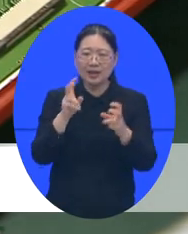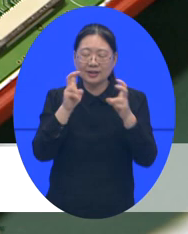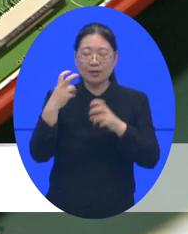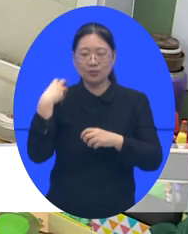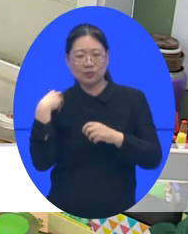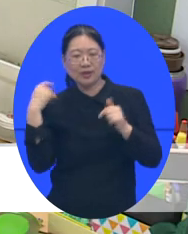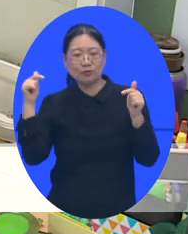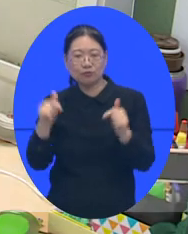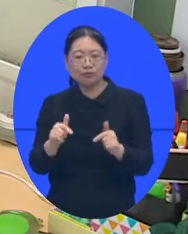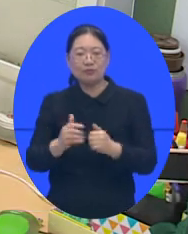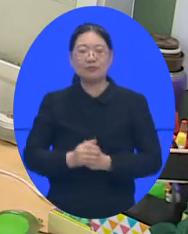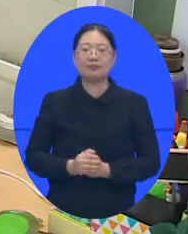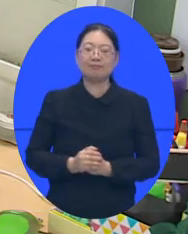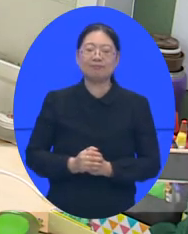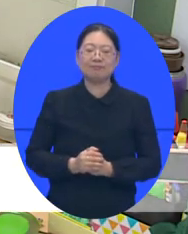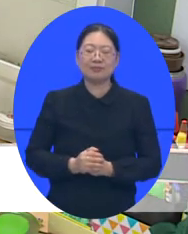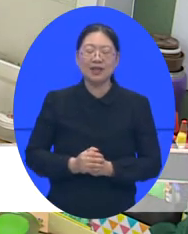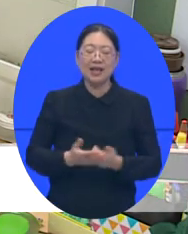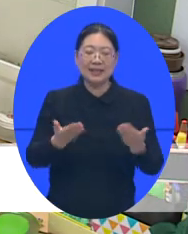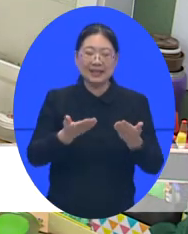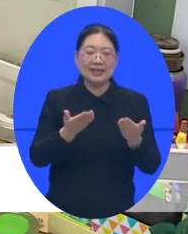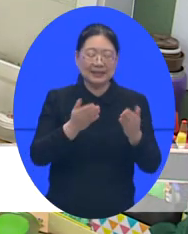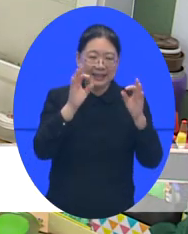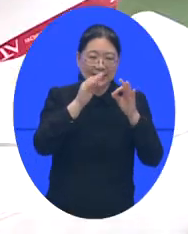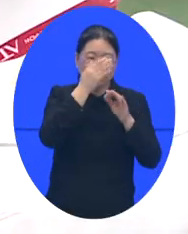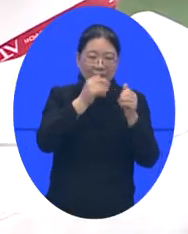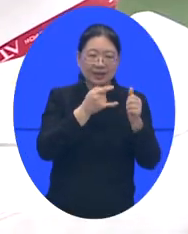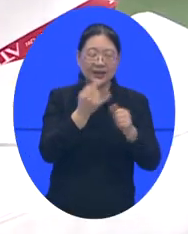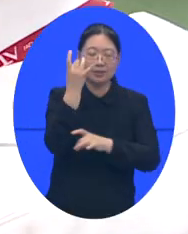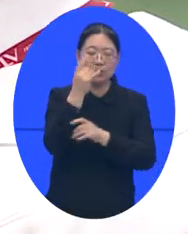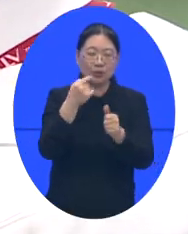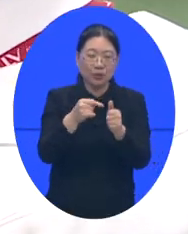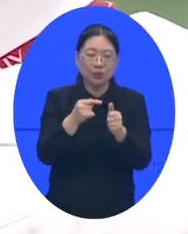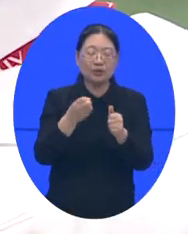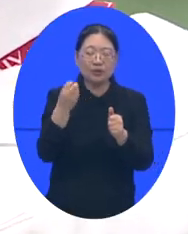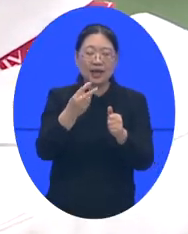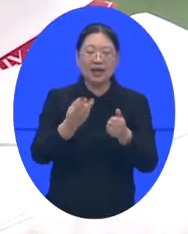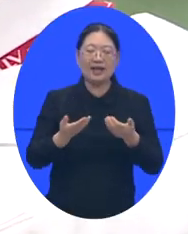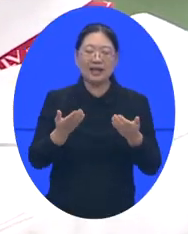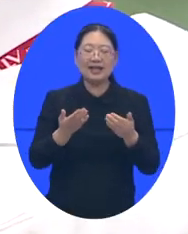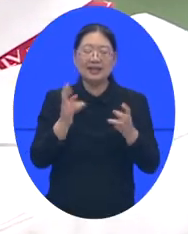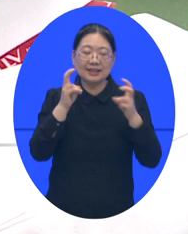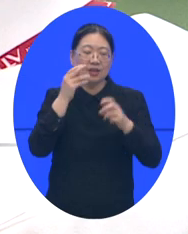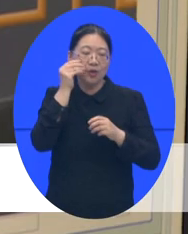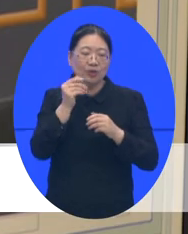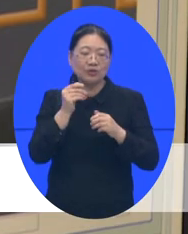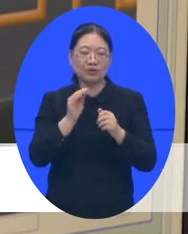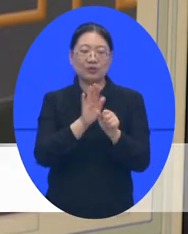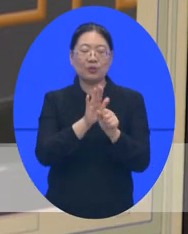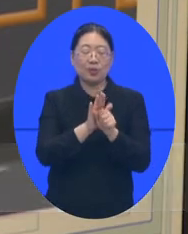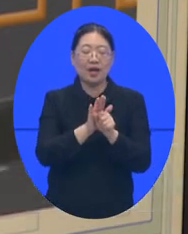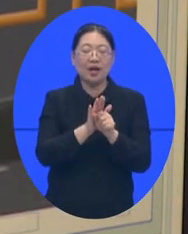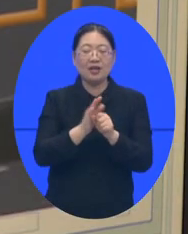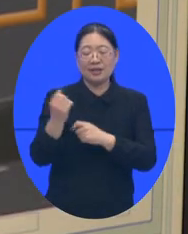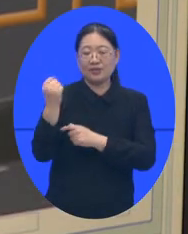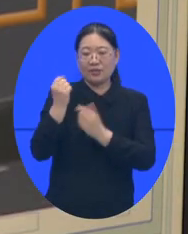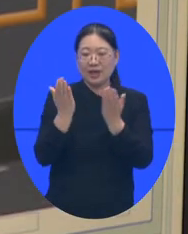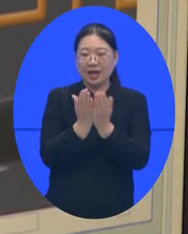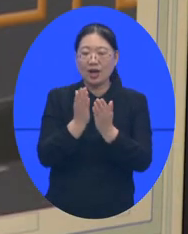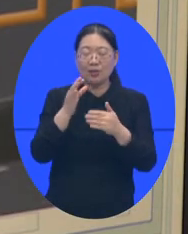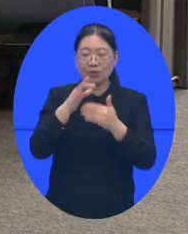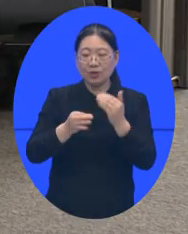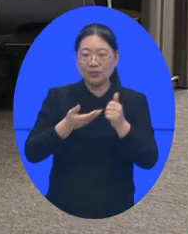기업 부담을 훨씬 낮춰줍니다. 청년 구직자에게는 기본 교육을 시작으로 직장 적응 컨설팅과 맞춤형 역량 강화 프로그램을